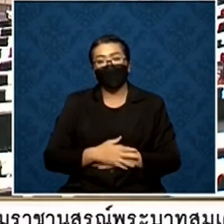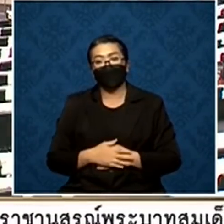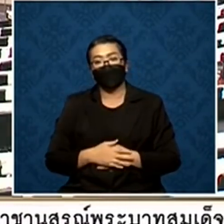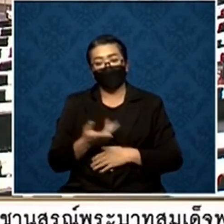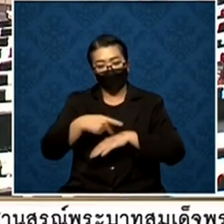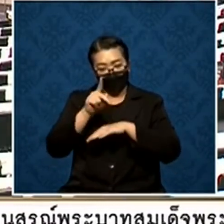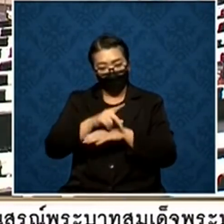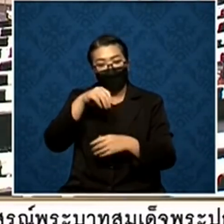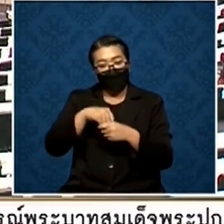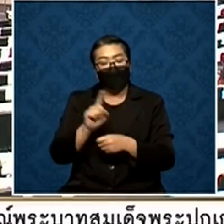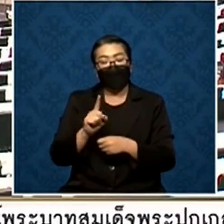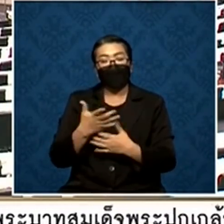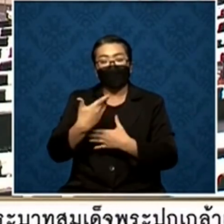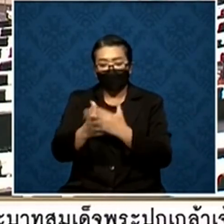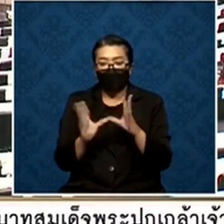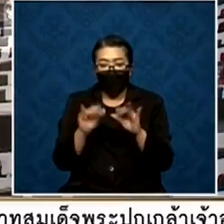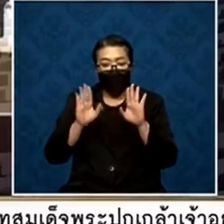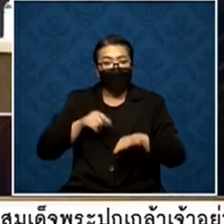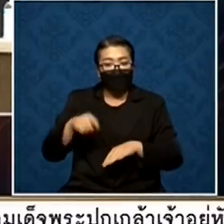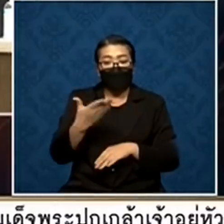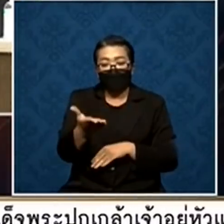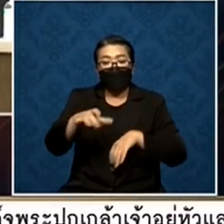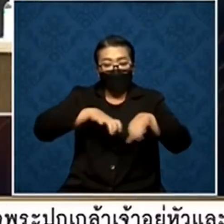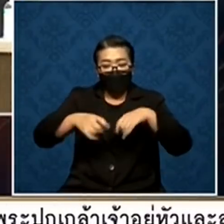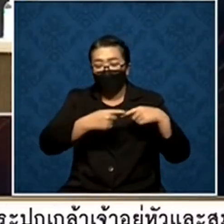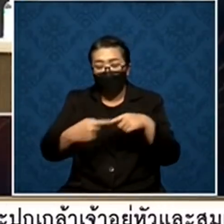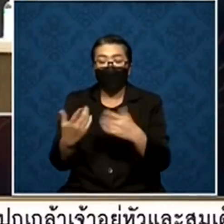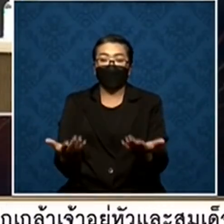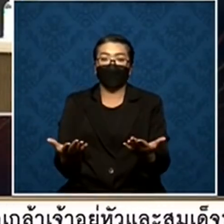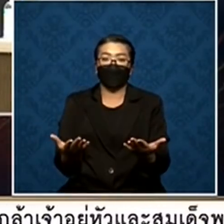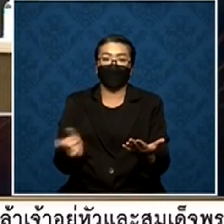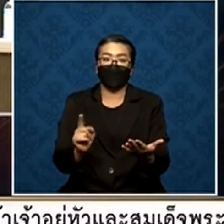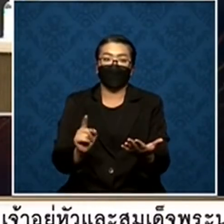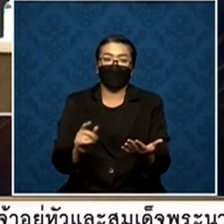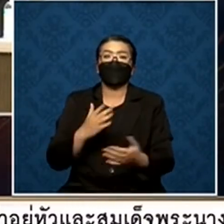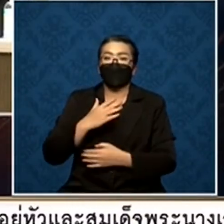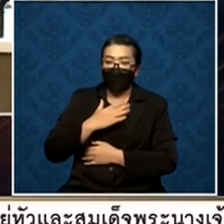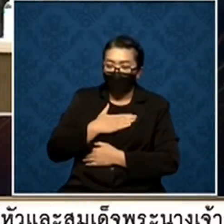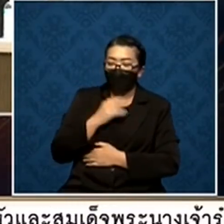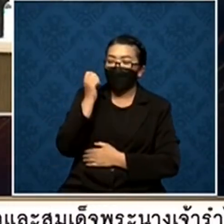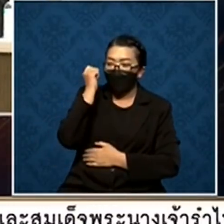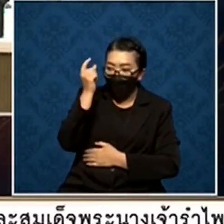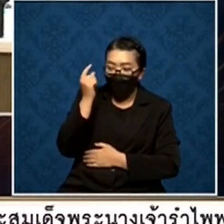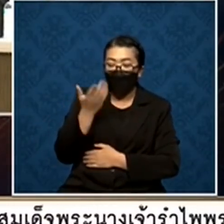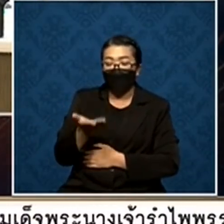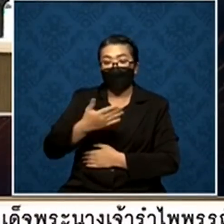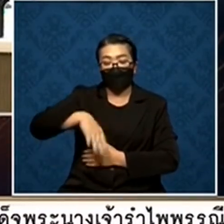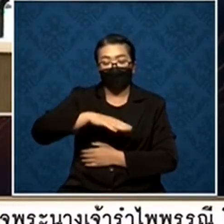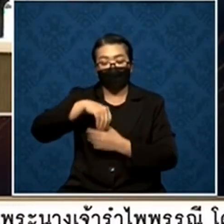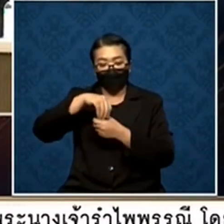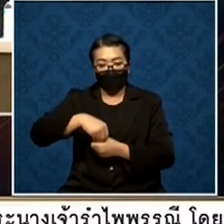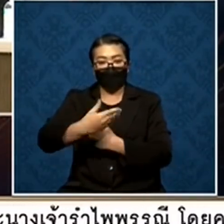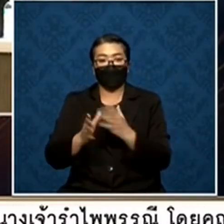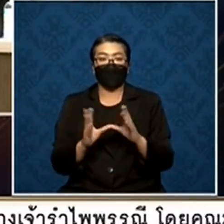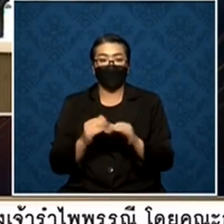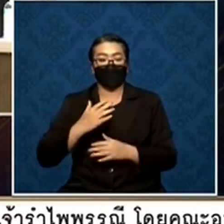ครับห้องประชุมเป็นอย่างนี้ท่านดำเนินการต่อได้ยังไง ครับผมเข้าใจดีฮะแต่ว่าเมื่อเรายังอยู่นะครับ ก็ขอโ